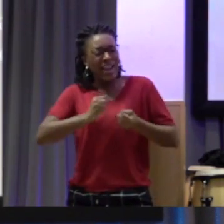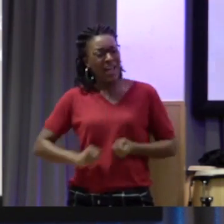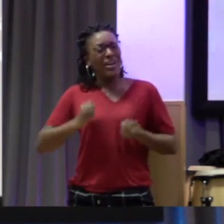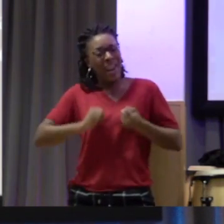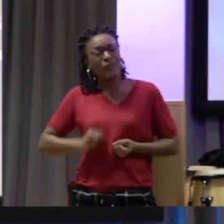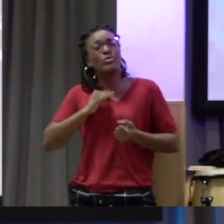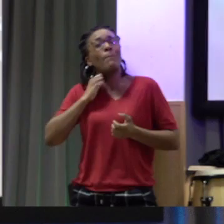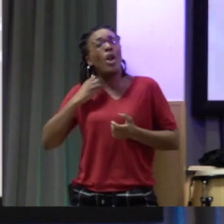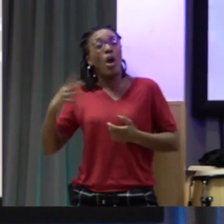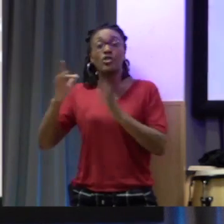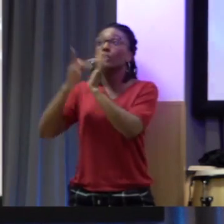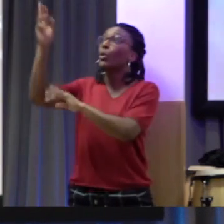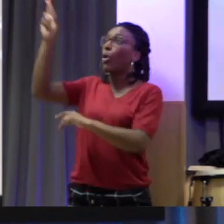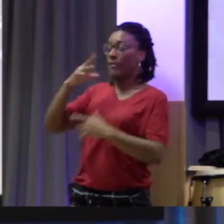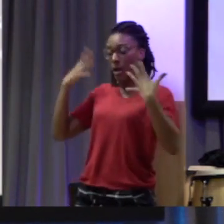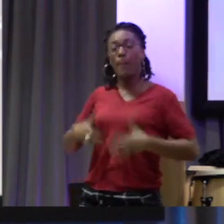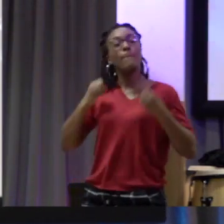prêt.